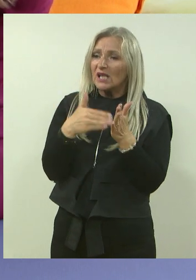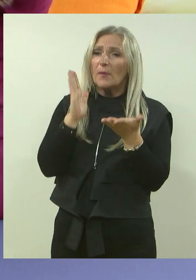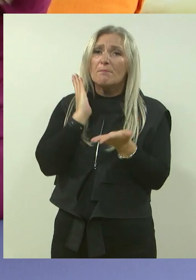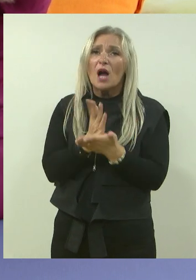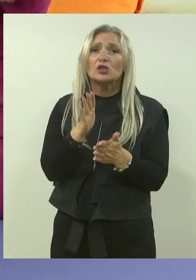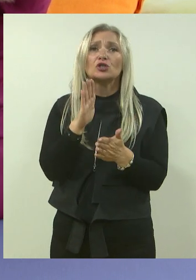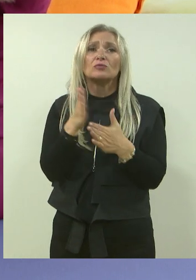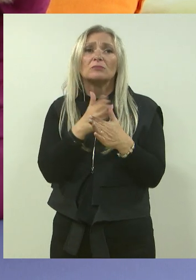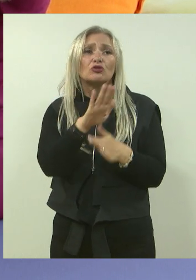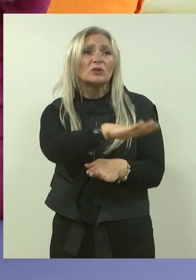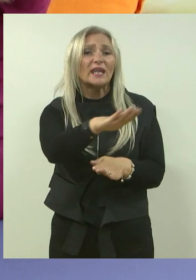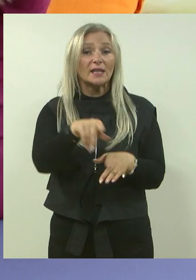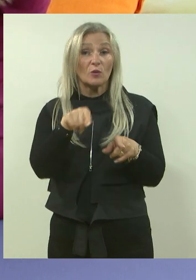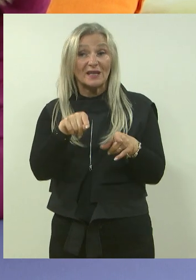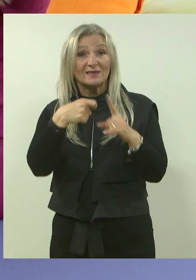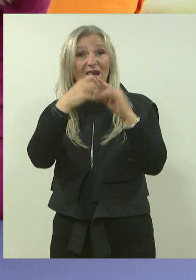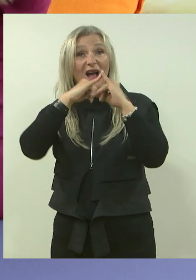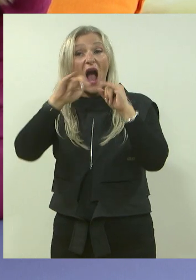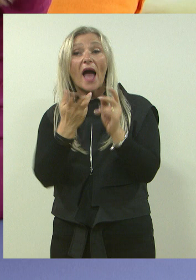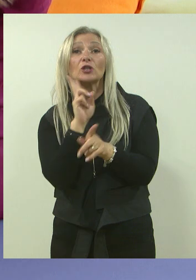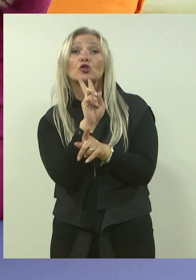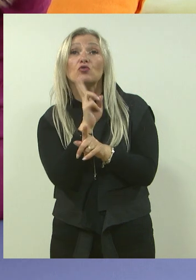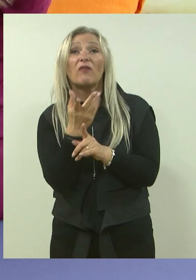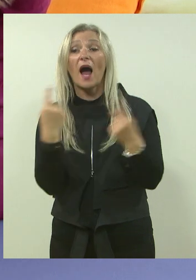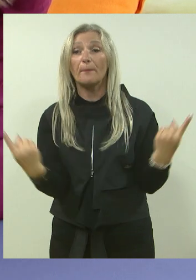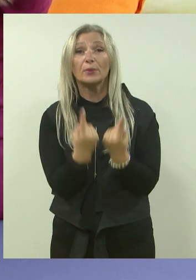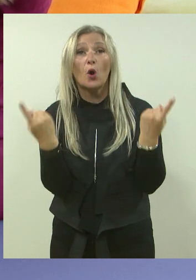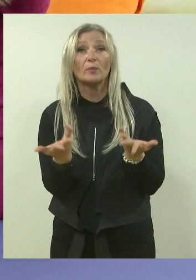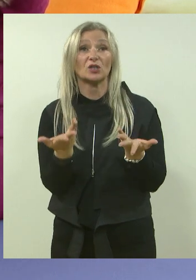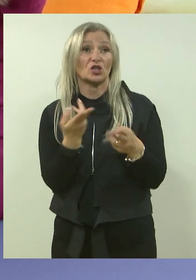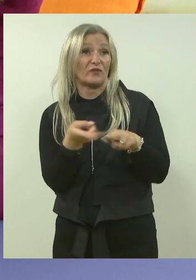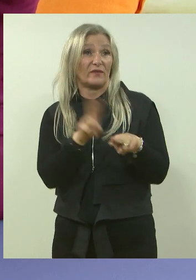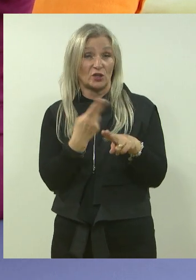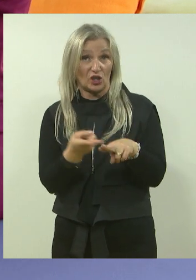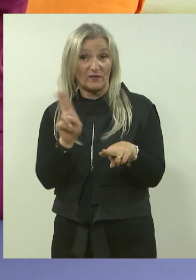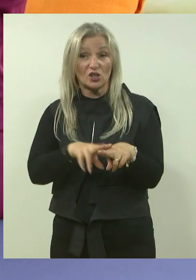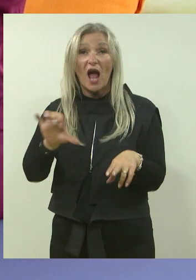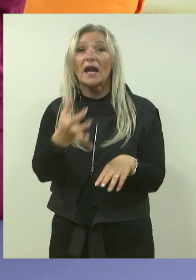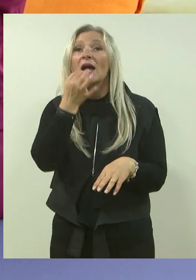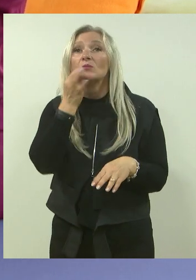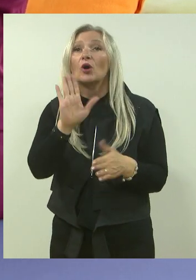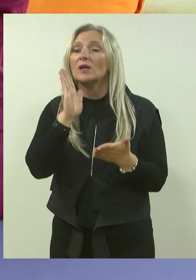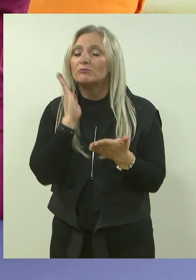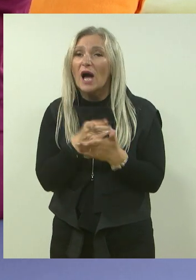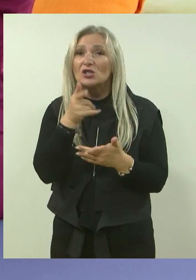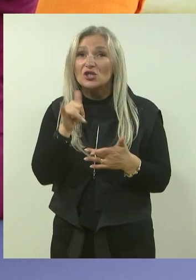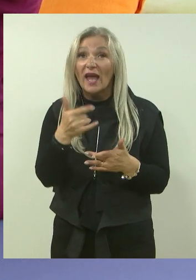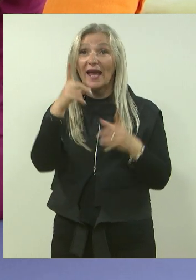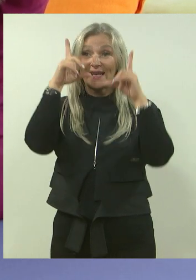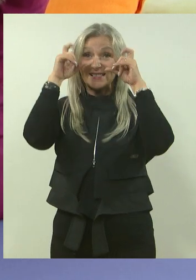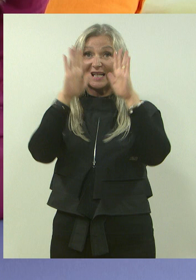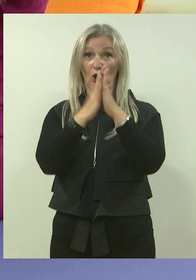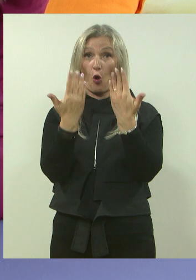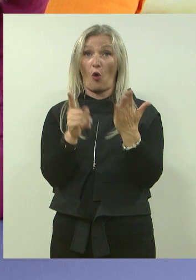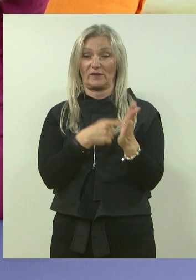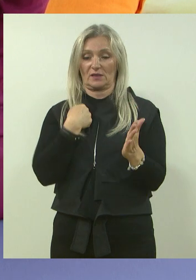djecom, da se ta kajkavština čuva i sve više promiče, a najbolji primjer za to je upravo slikovnica. Tako